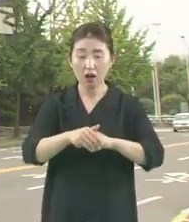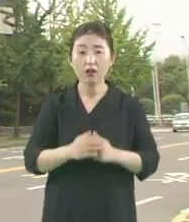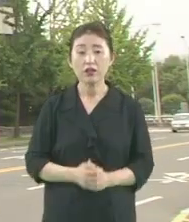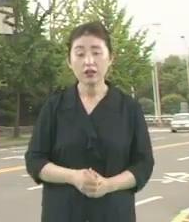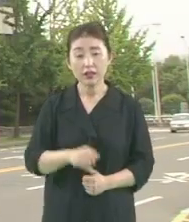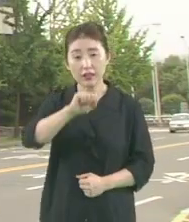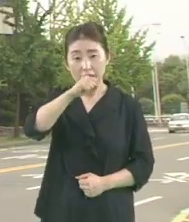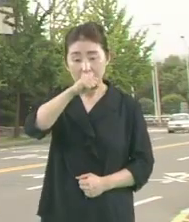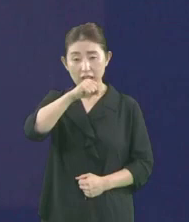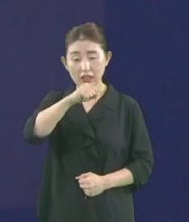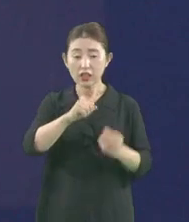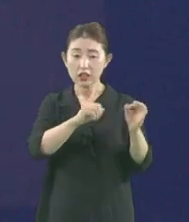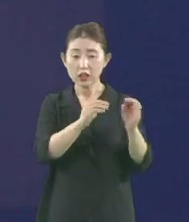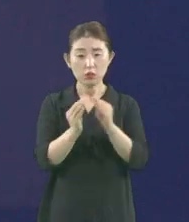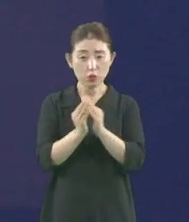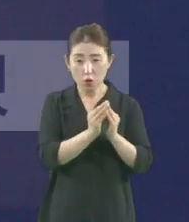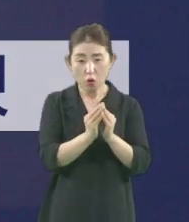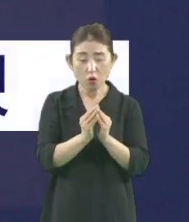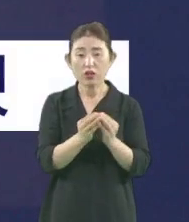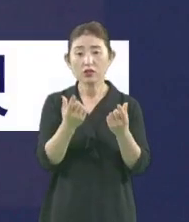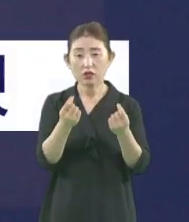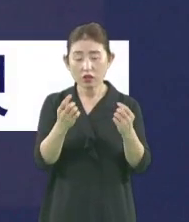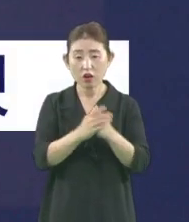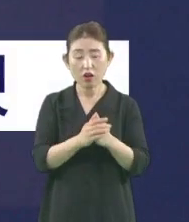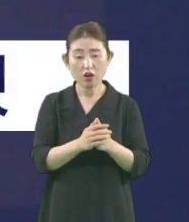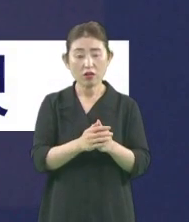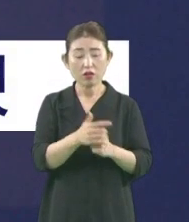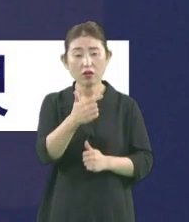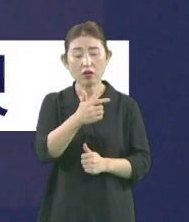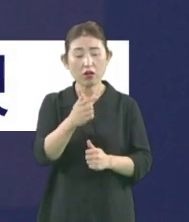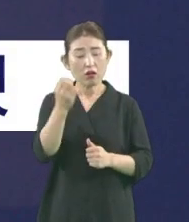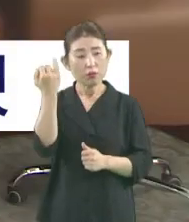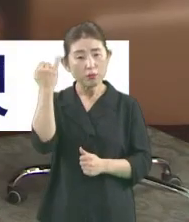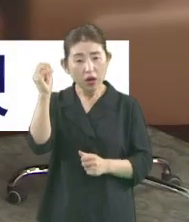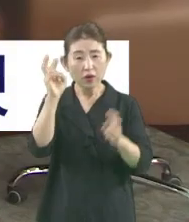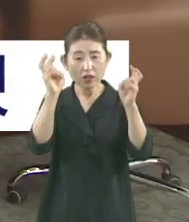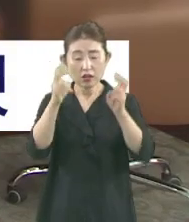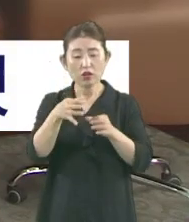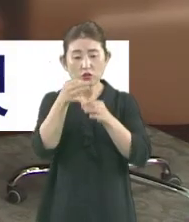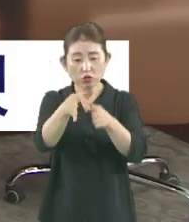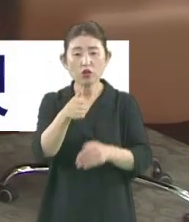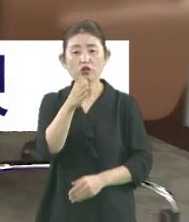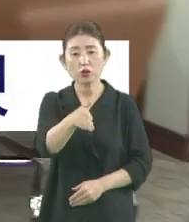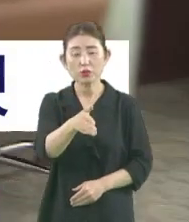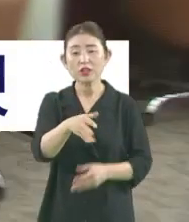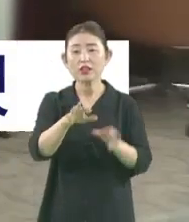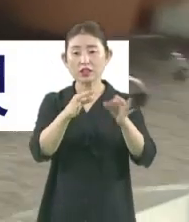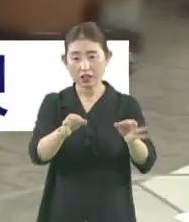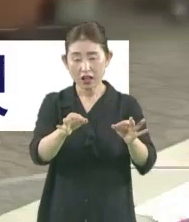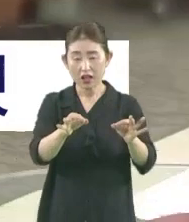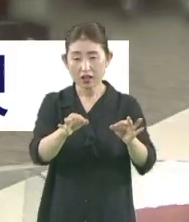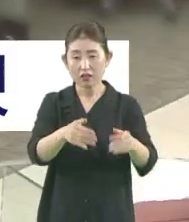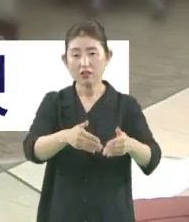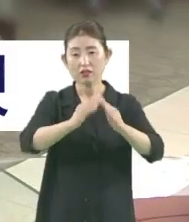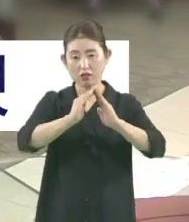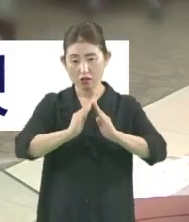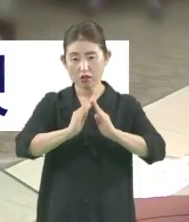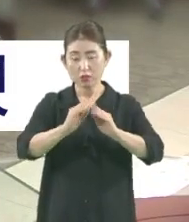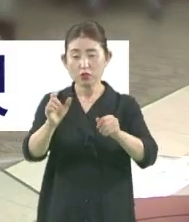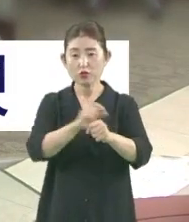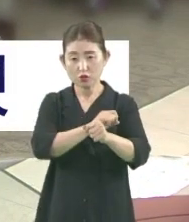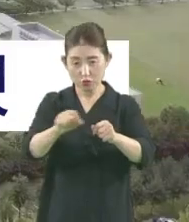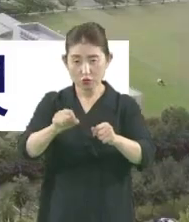규모로 산업은행과 기업은행처럼 벤처 기업의 투자를 목적으로 하는 가칭 한국벤처 투자은행이란